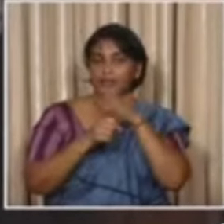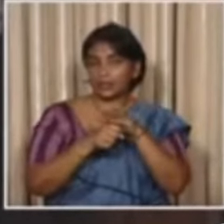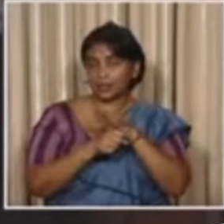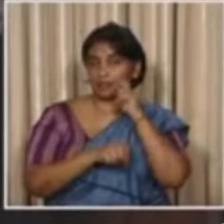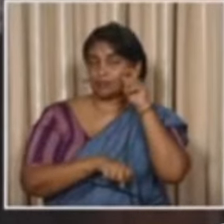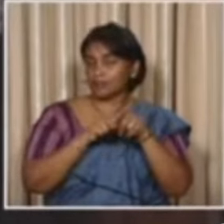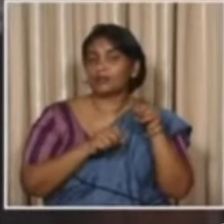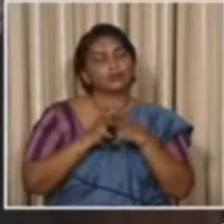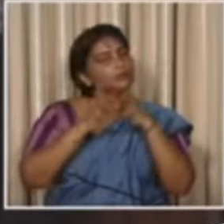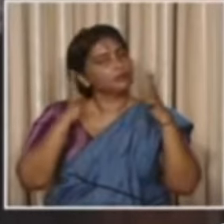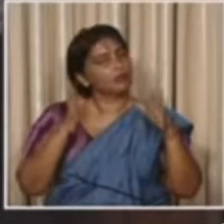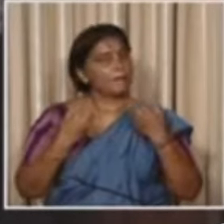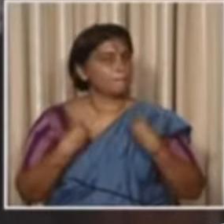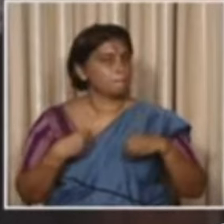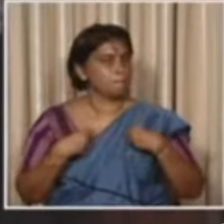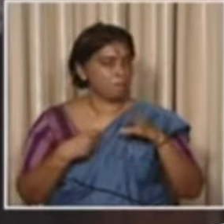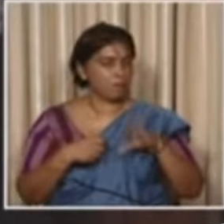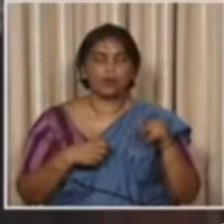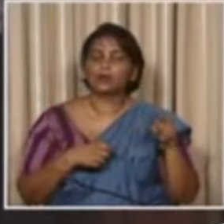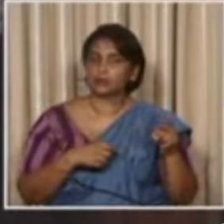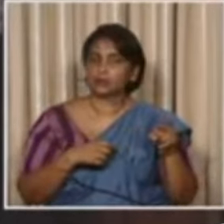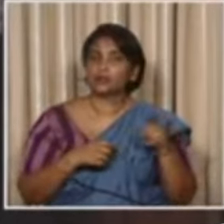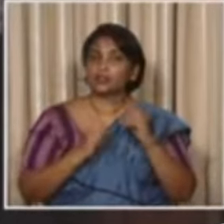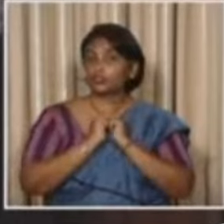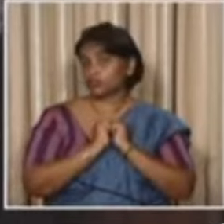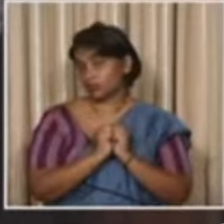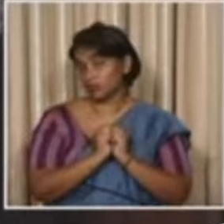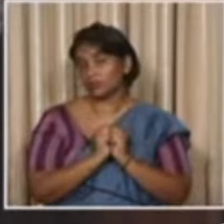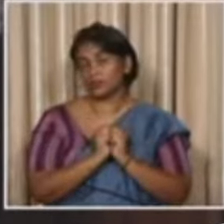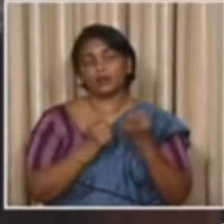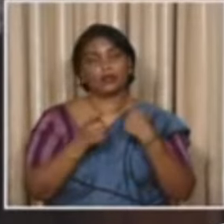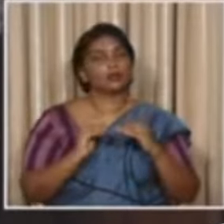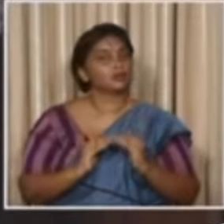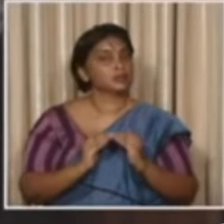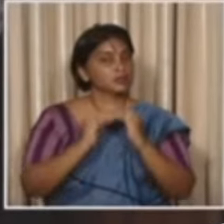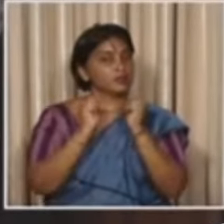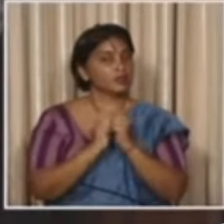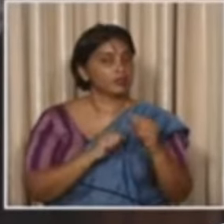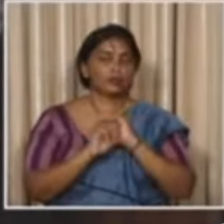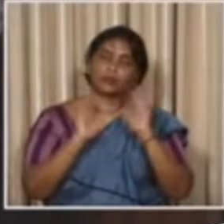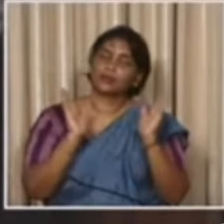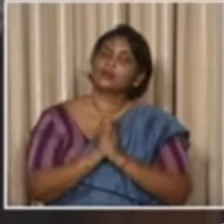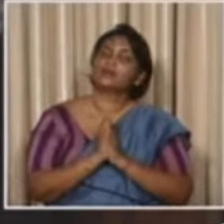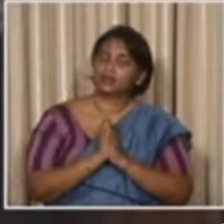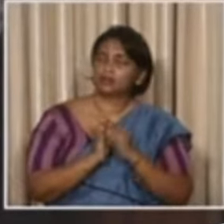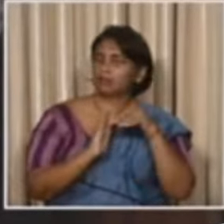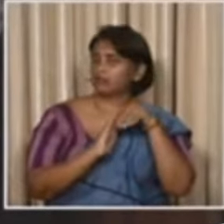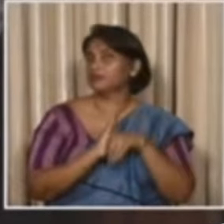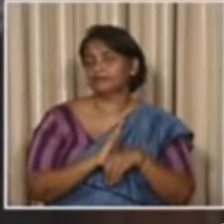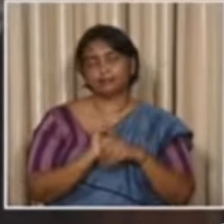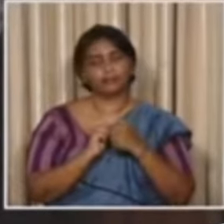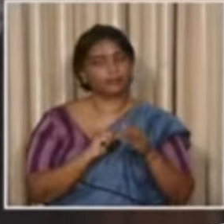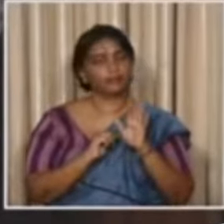ජනතාවට විශාල පාඩු රැසක් වුණා. එකක් රැකී රක්ෂා, අනිත් එක සංවර්ධන කටයුතු, මේ සියල්ලම පසුබෑමක් සිද්ධ